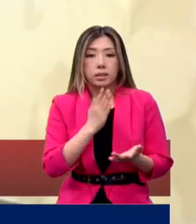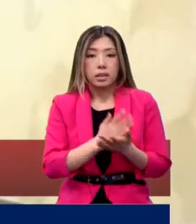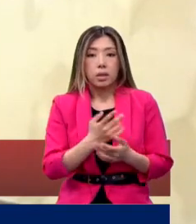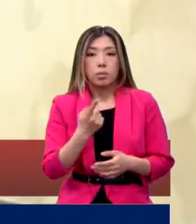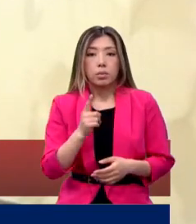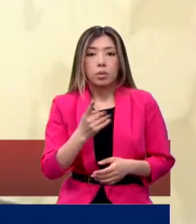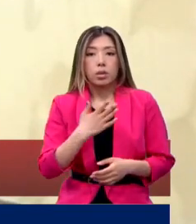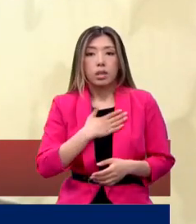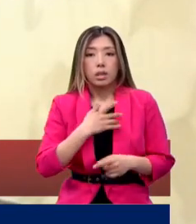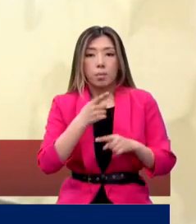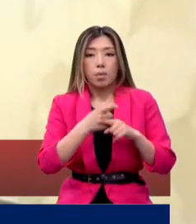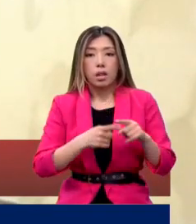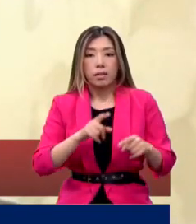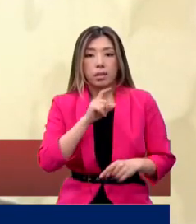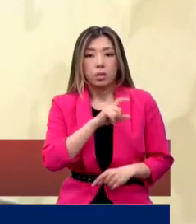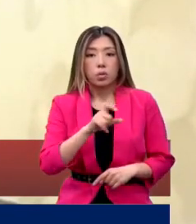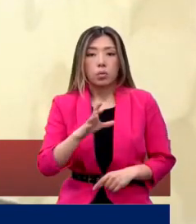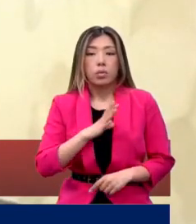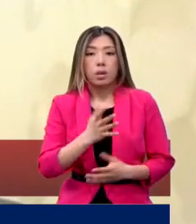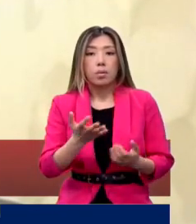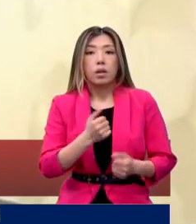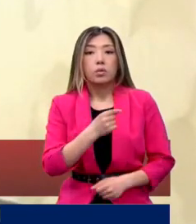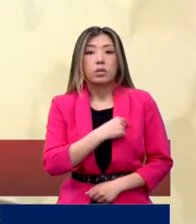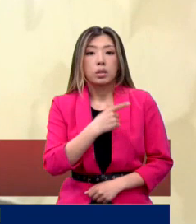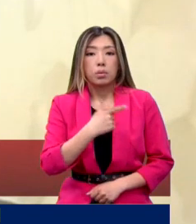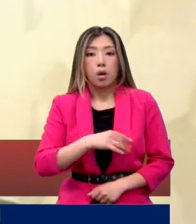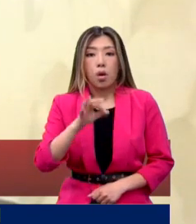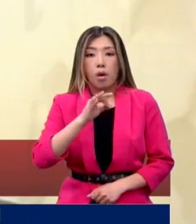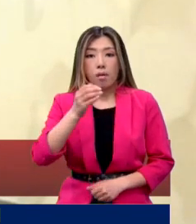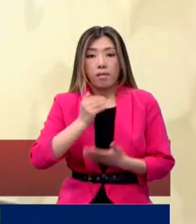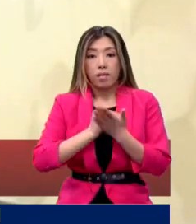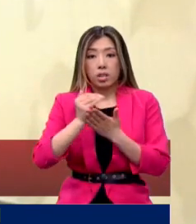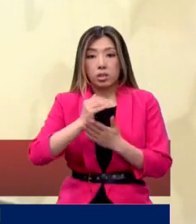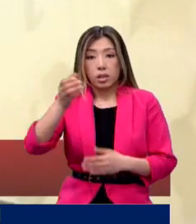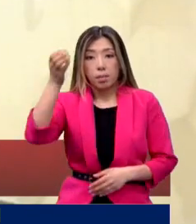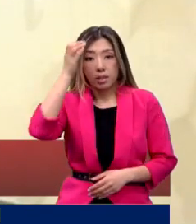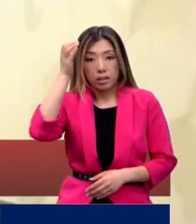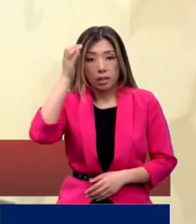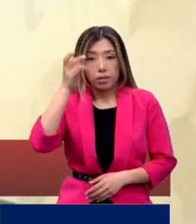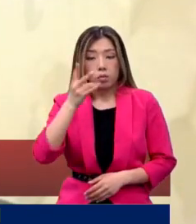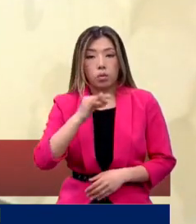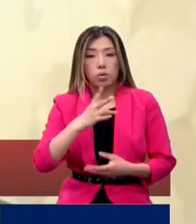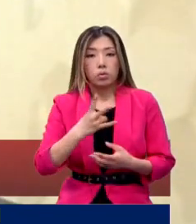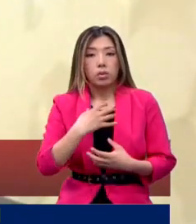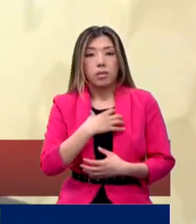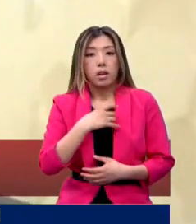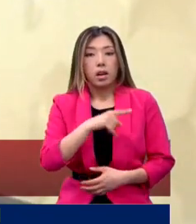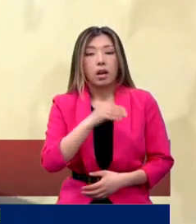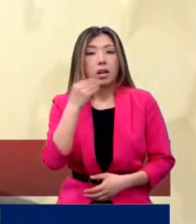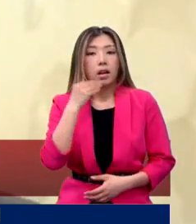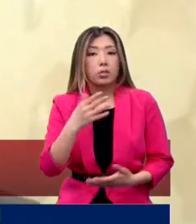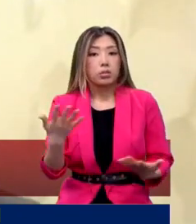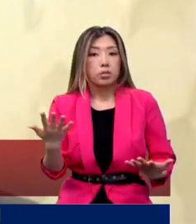более половины населения получили дипломы о высшем образовании. Конечно, остается фактор качества этих дипломов. Но